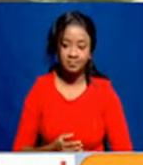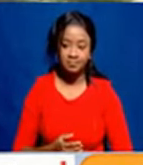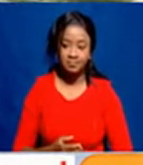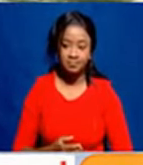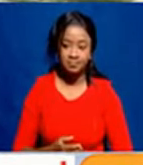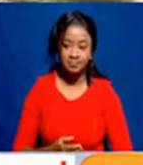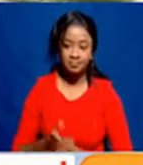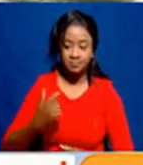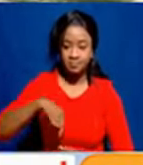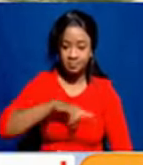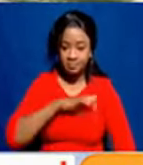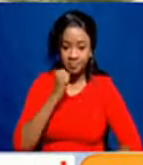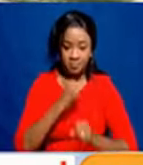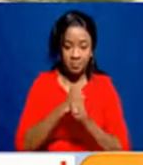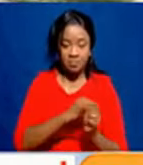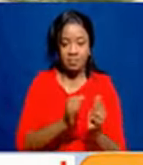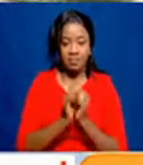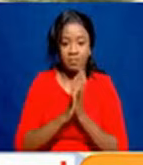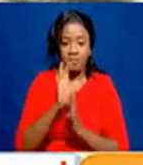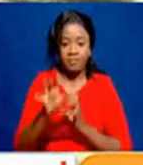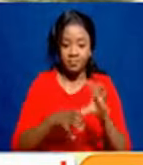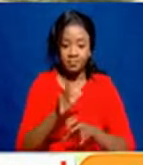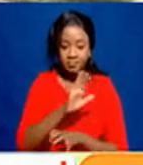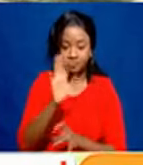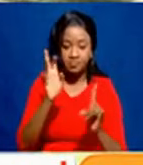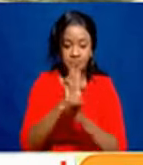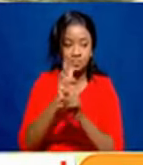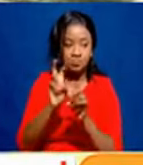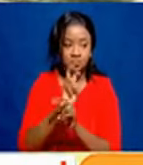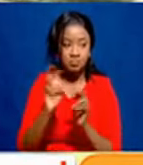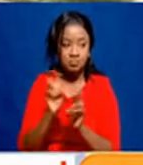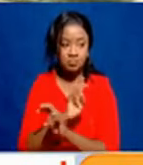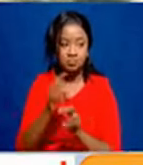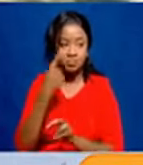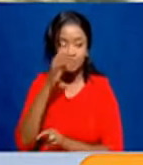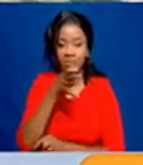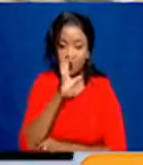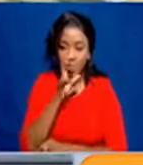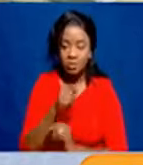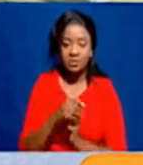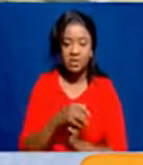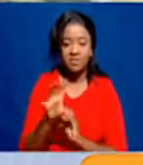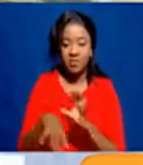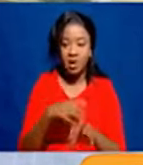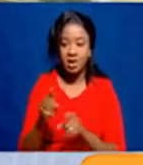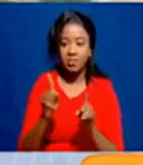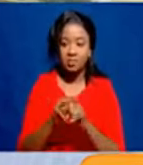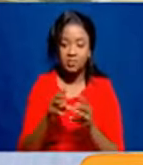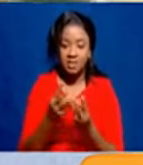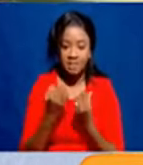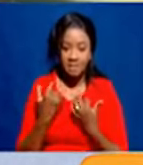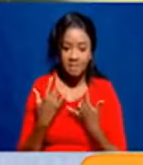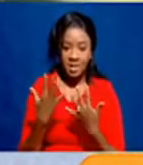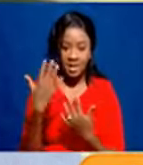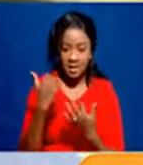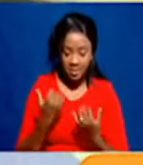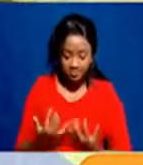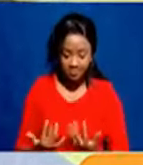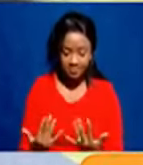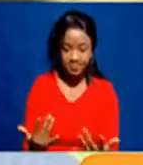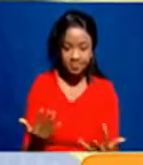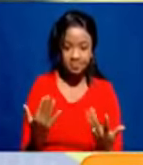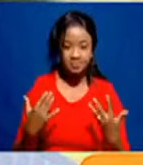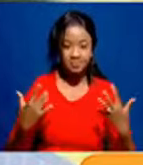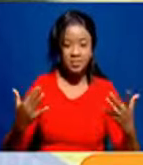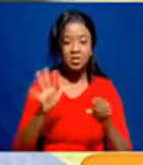kutafutia maji na pia lishe ya kama nyasi. Kwa hivyo inafanya